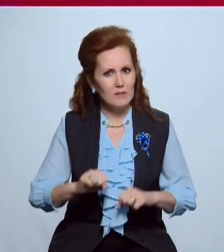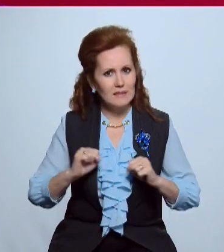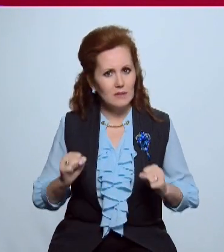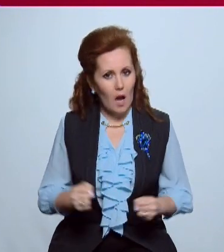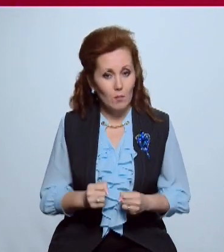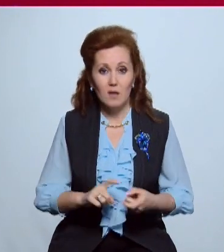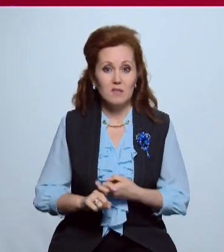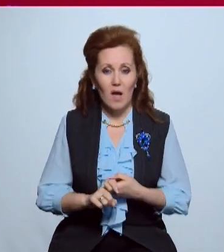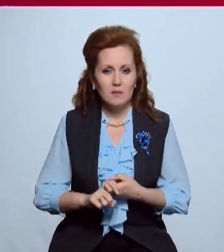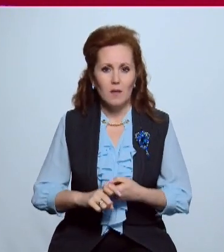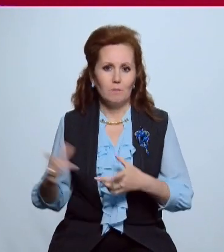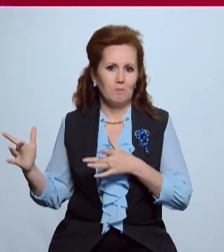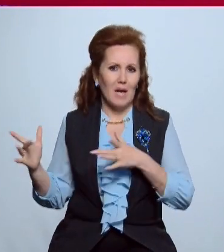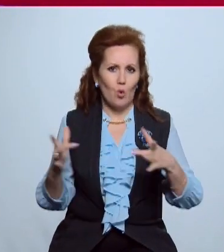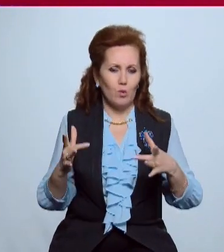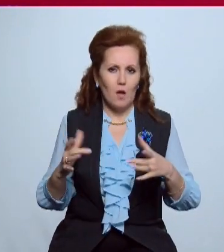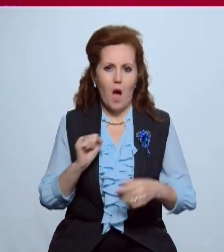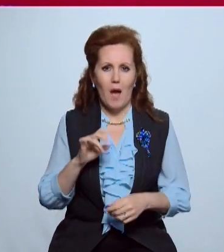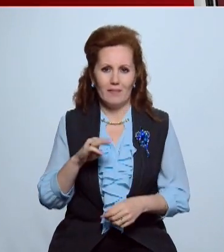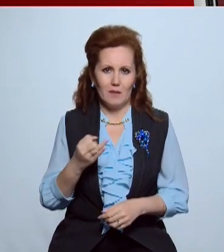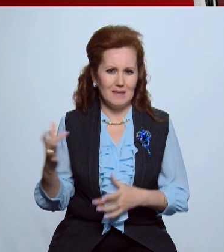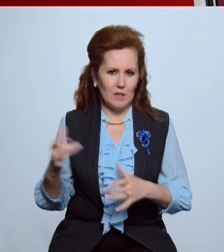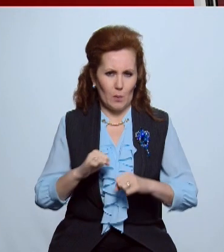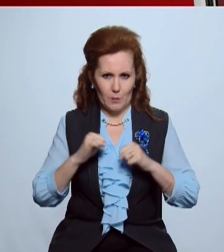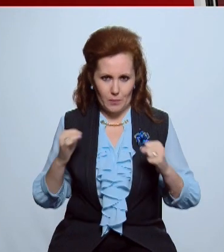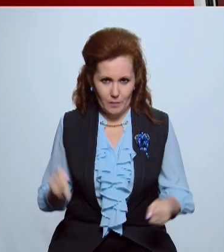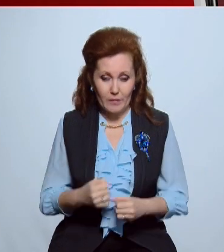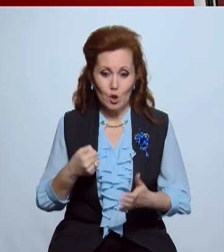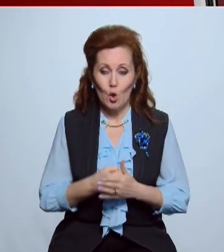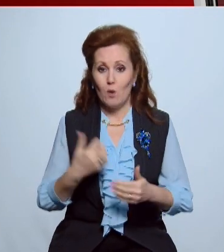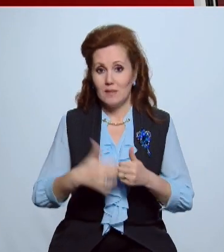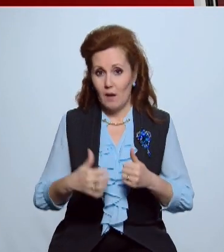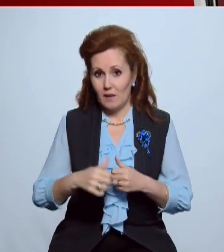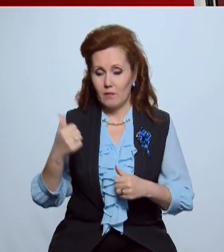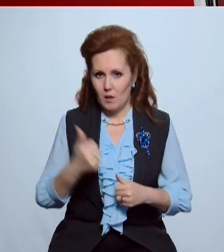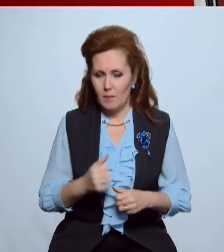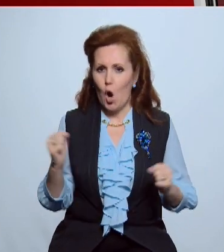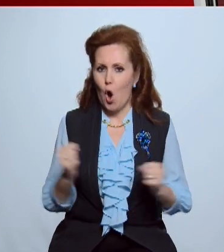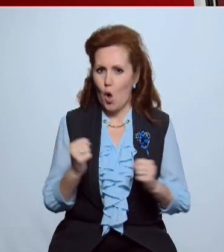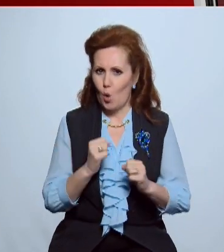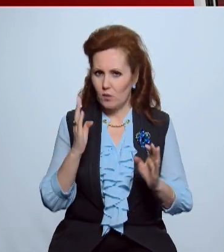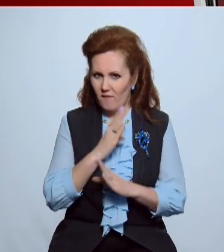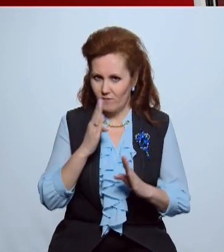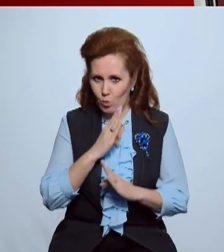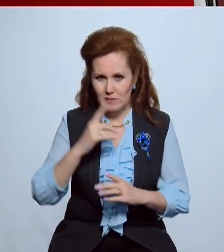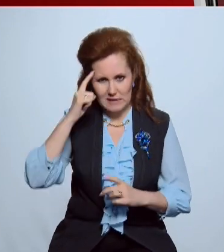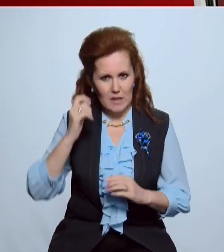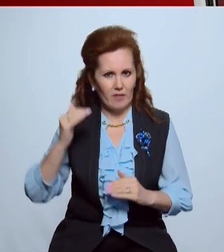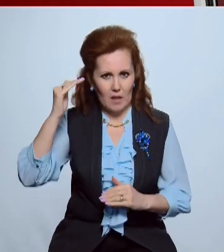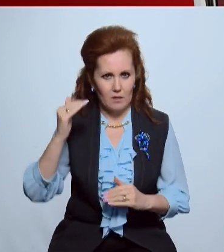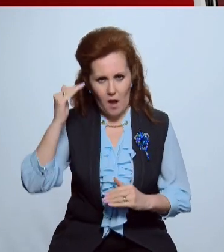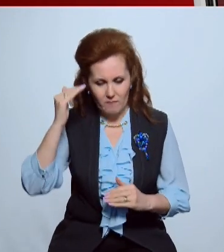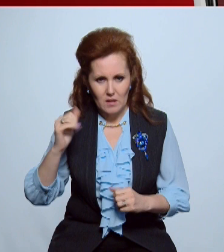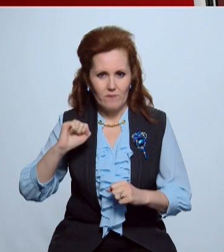Похолодание связано с приходом антициклона. До середины недели мы будем находиться в холодном воздухе